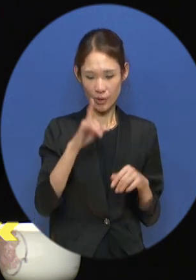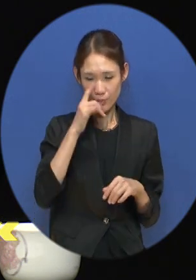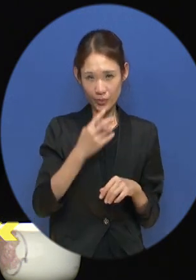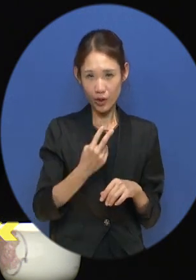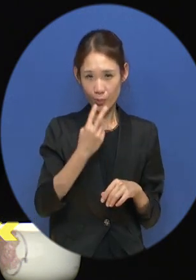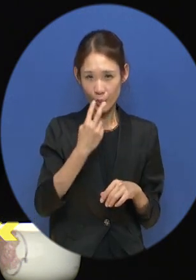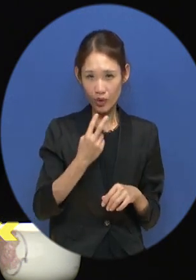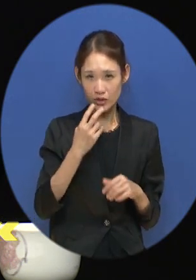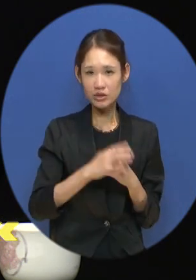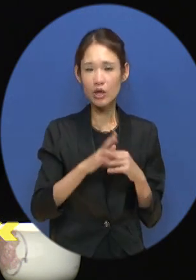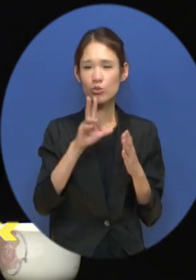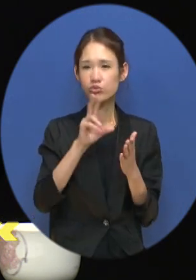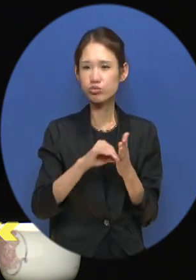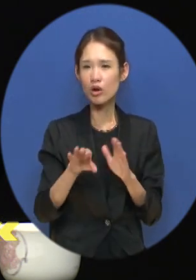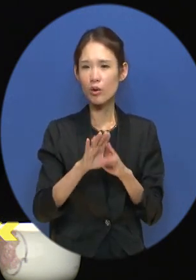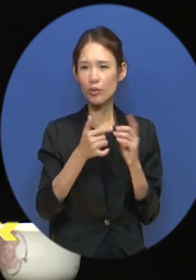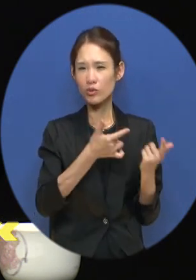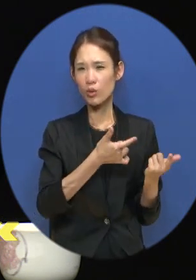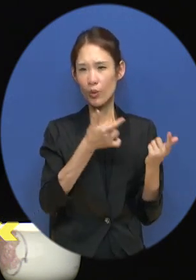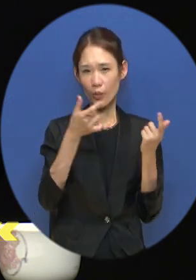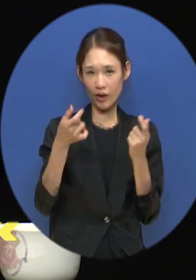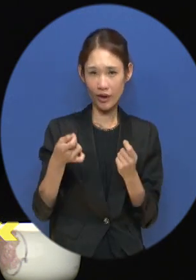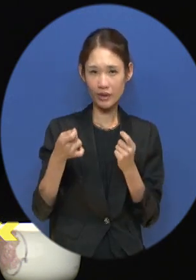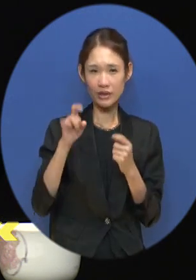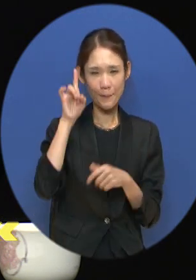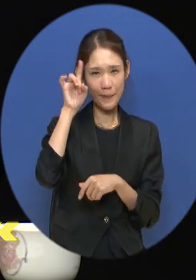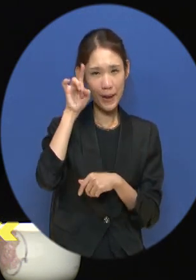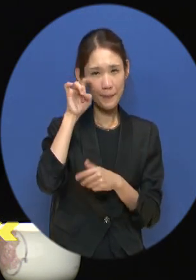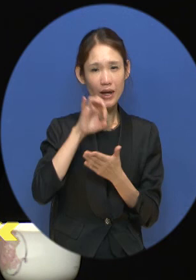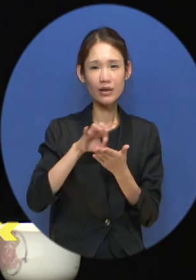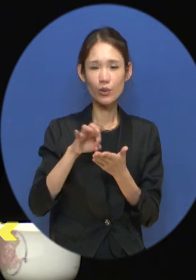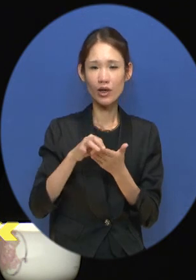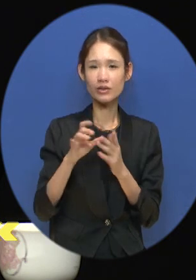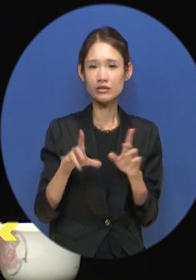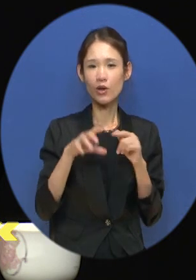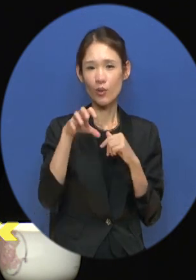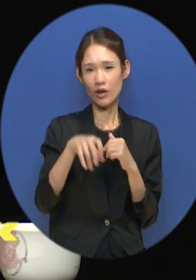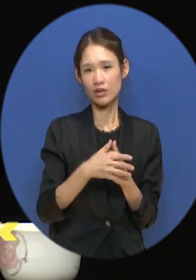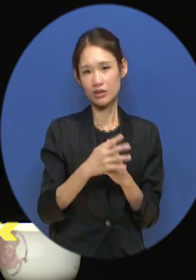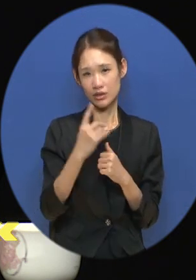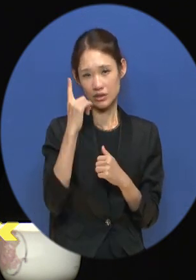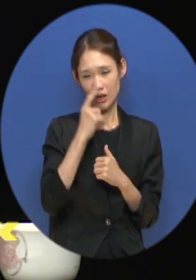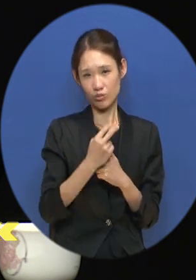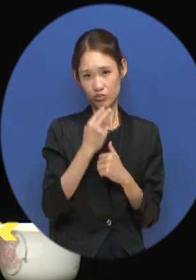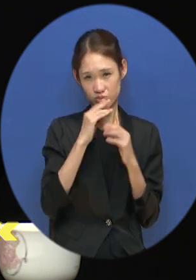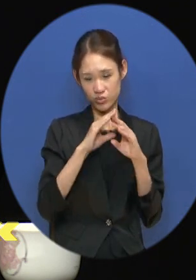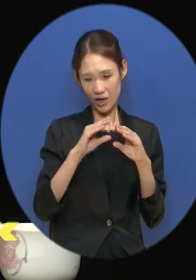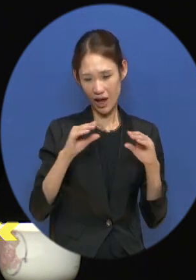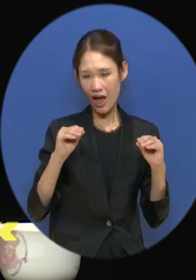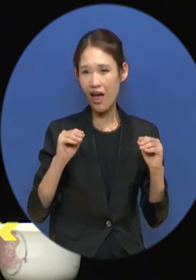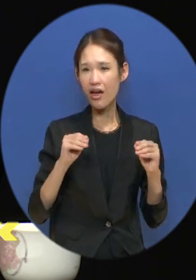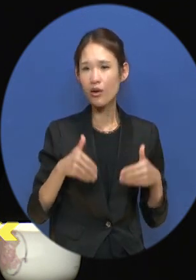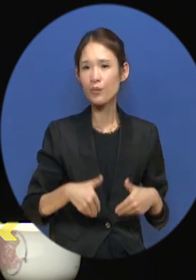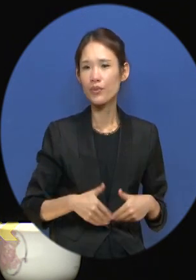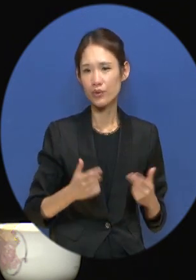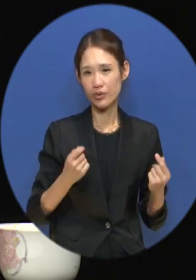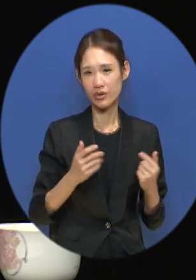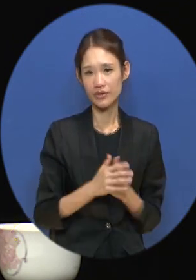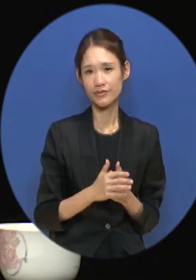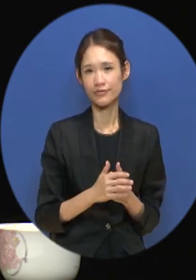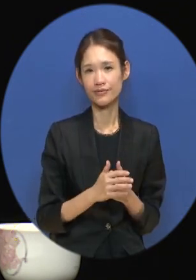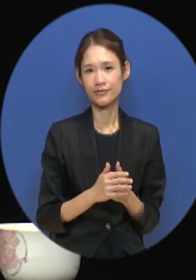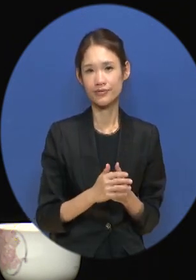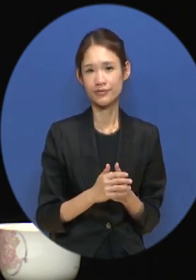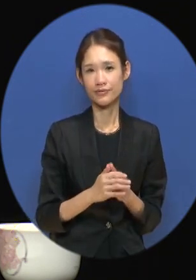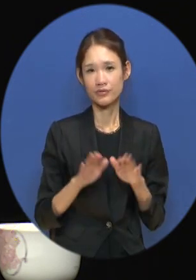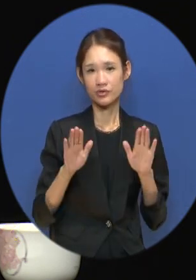지하생활공간의 미세먼지 문제는 우리 모두가 매일 이용하는 생활공간의 미세먼지를 해결해야 할 부분입니다.